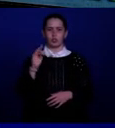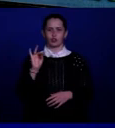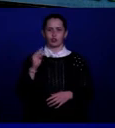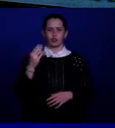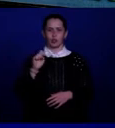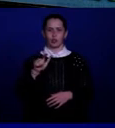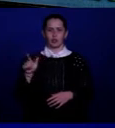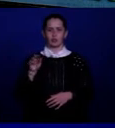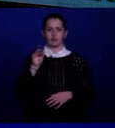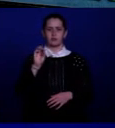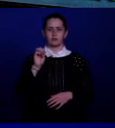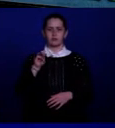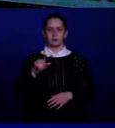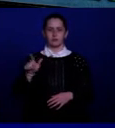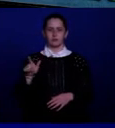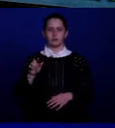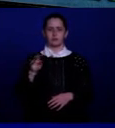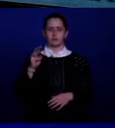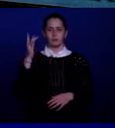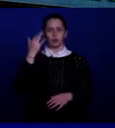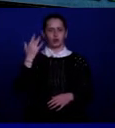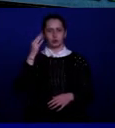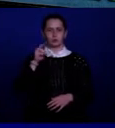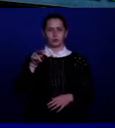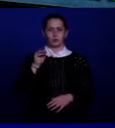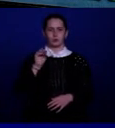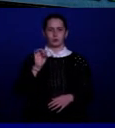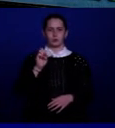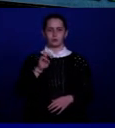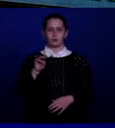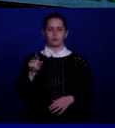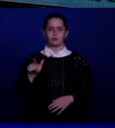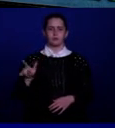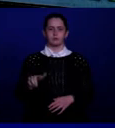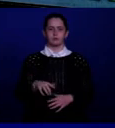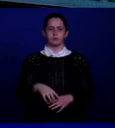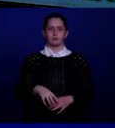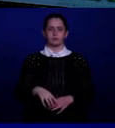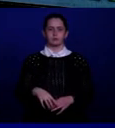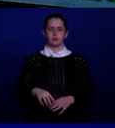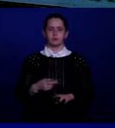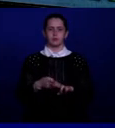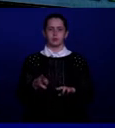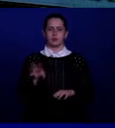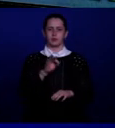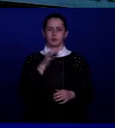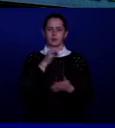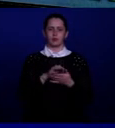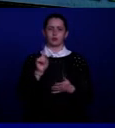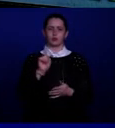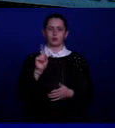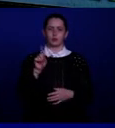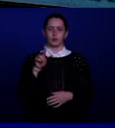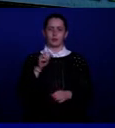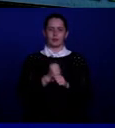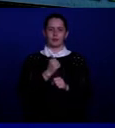защищать, жить, мечтать, дружить. Все эти глаголы отвечают на вопрос, что делать. Это